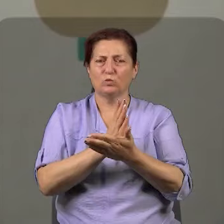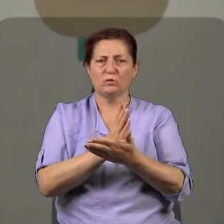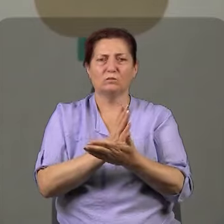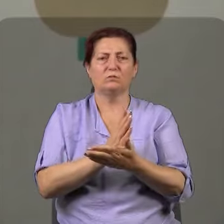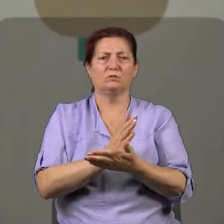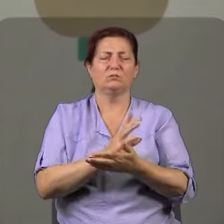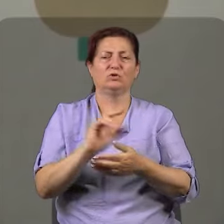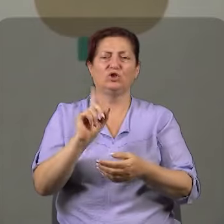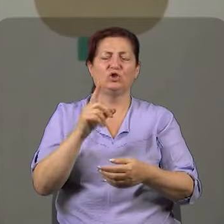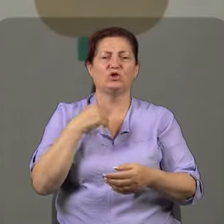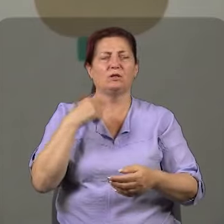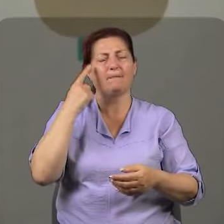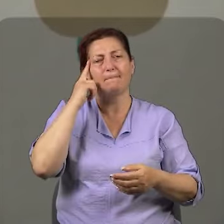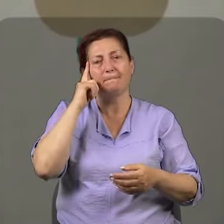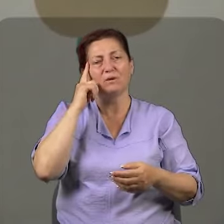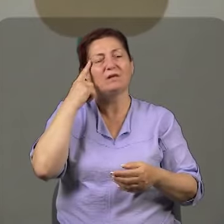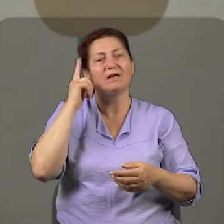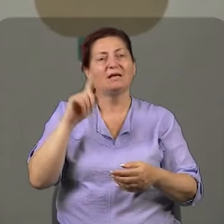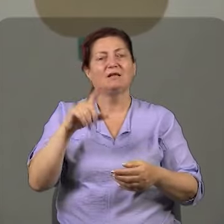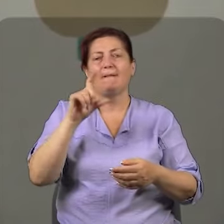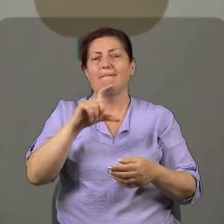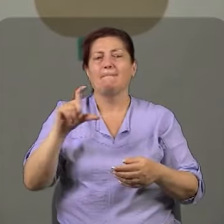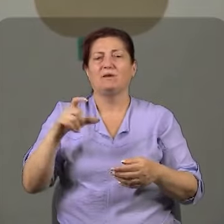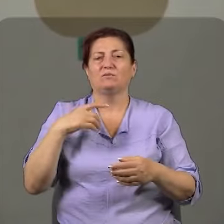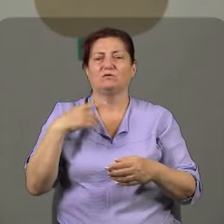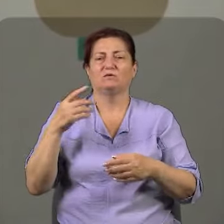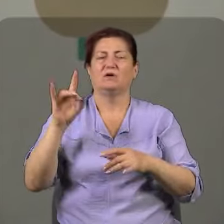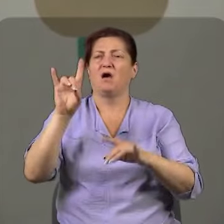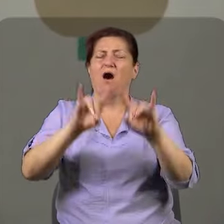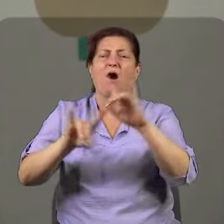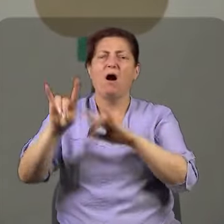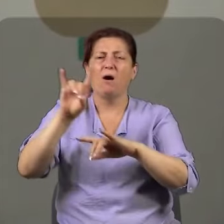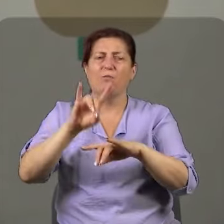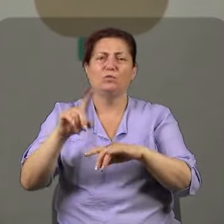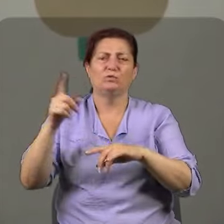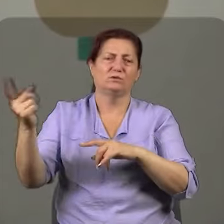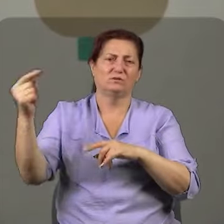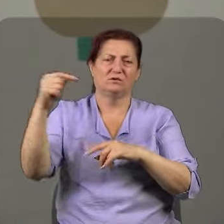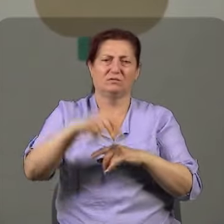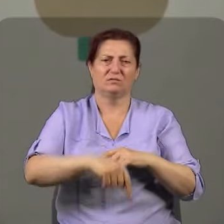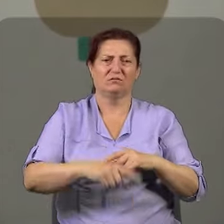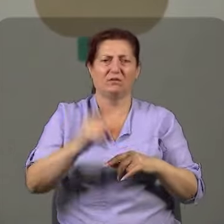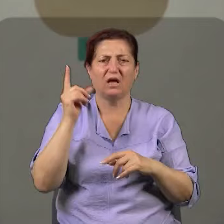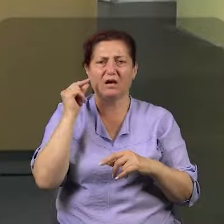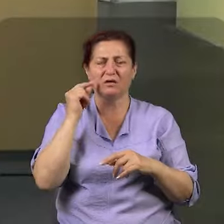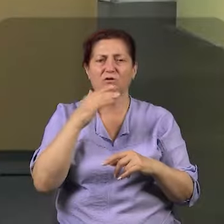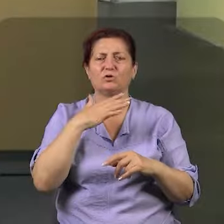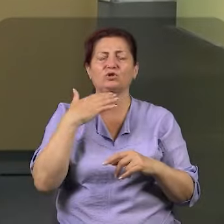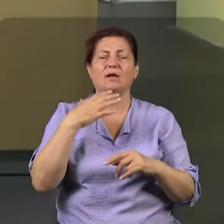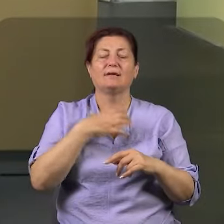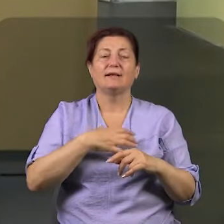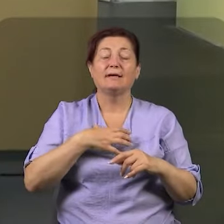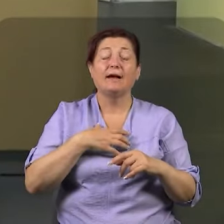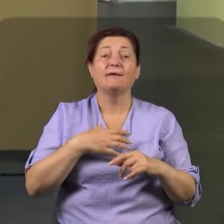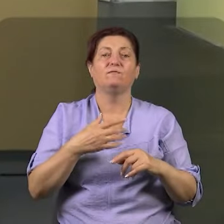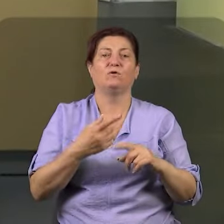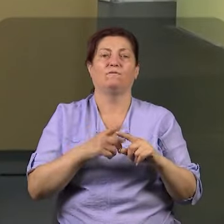ինչ հարց, ես մտածում եմ, որ եթե մենք ինչ-որ մարդկանց գնալու ենք, նույնիսկ համոզենք, որ իրանք տեղափոխվեն Հայաստան, շատ կարևոր է, որ իրանք